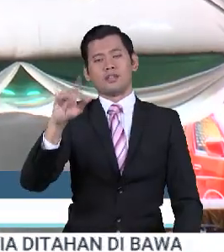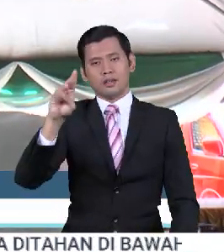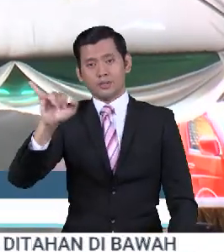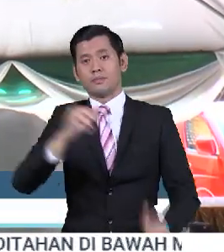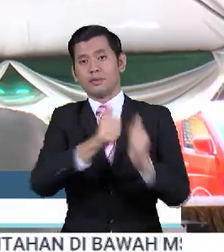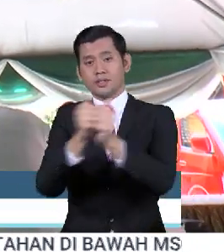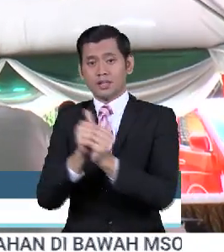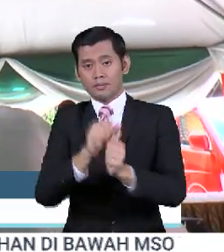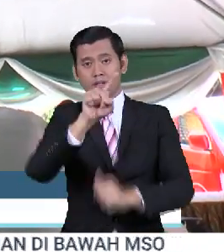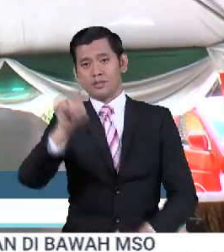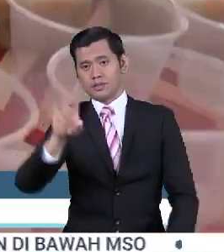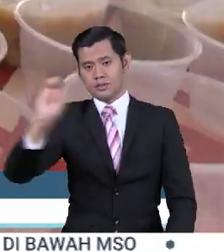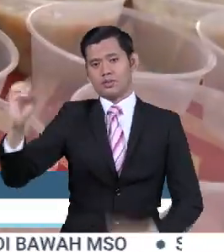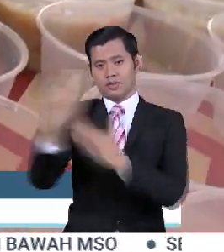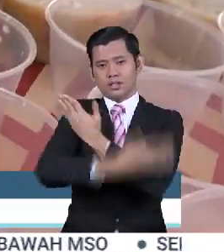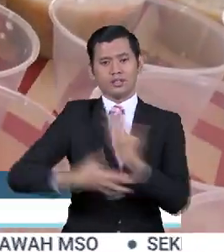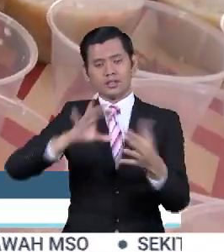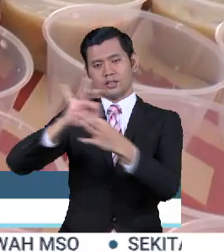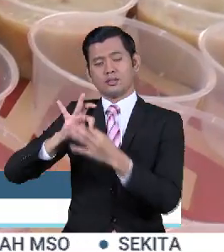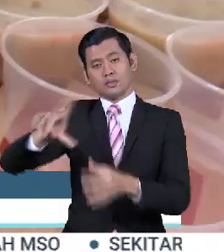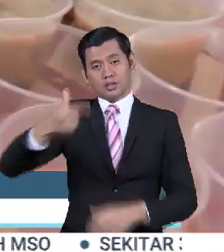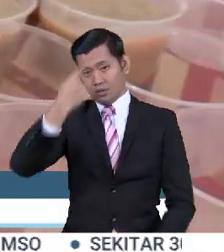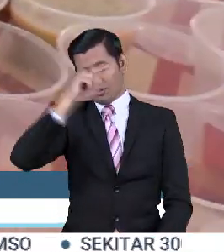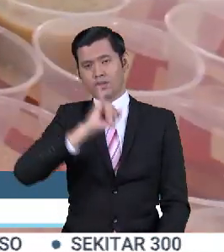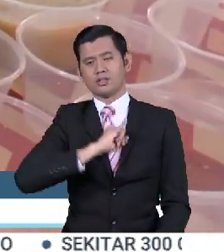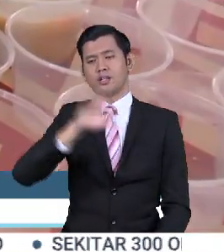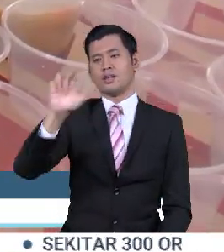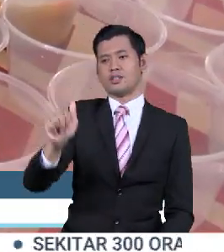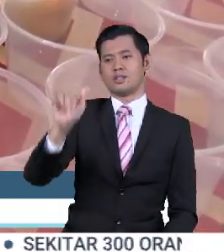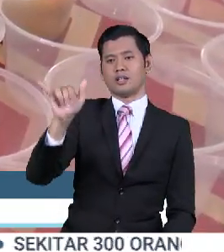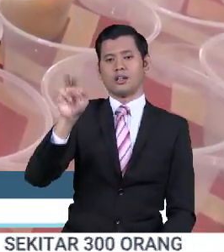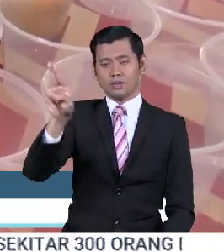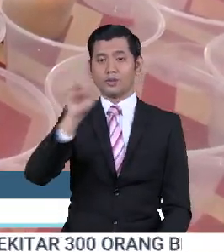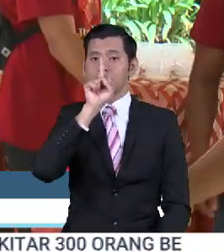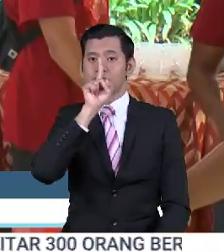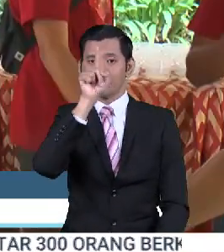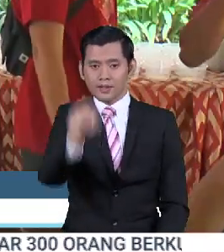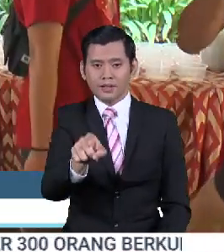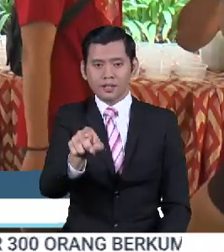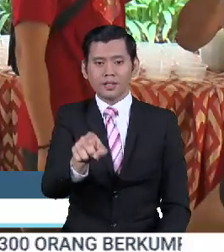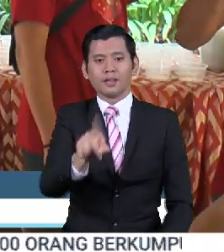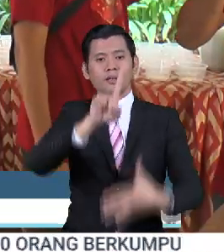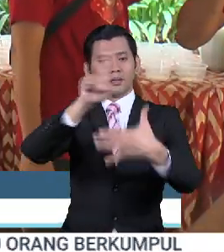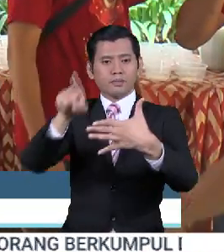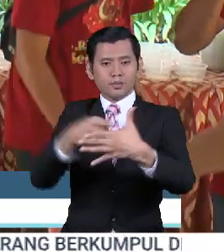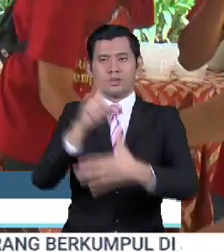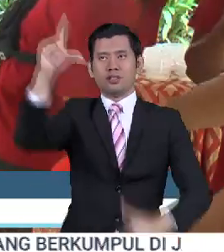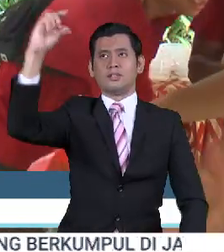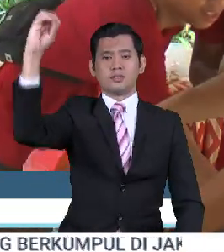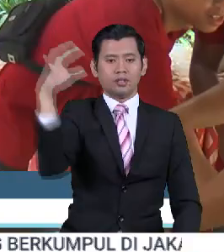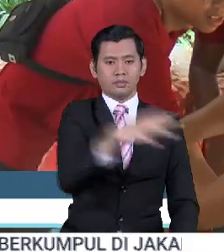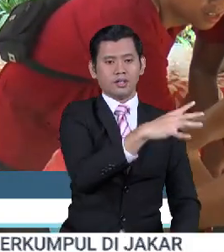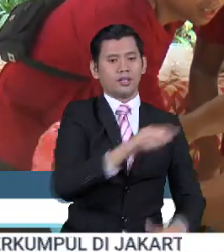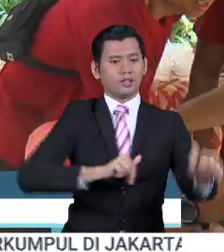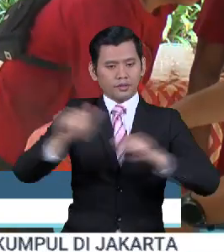juga kolaborasi yang lain. So bagi Ayu, Ayu sangat, yelah kalau bulan Ramadan inilah aktiviti kita, bubur